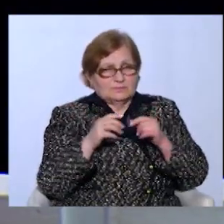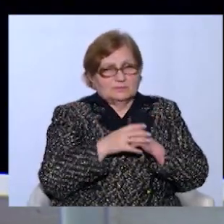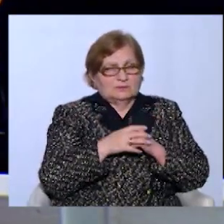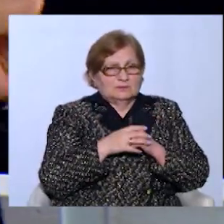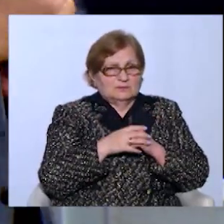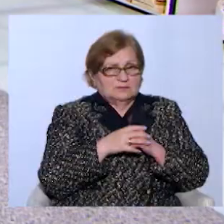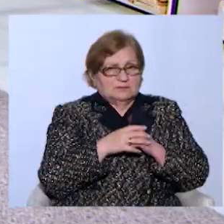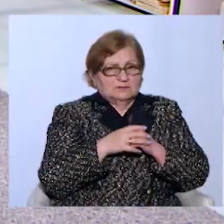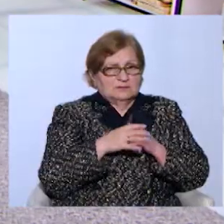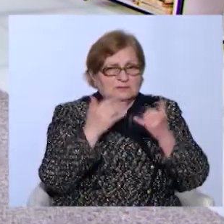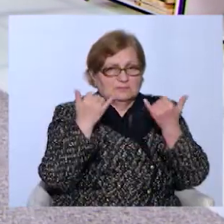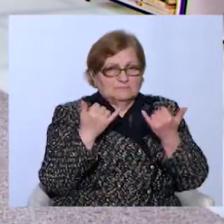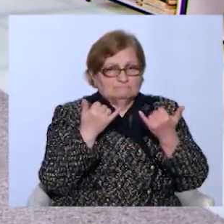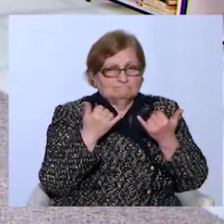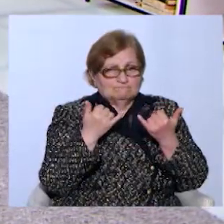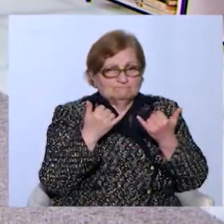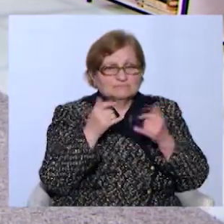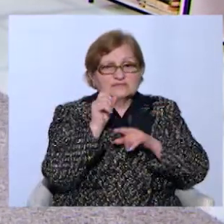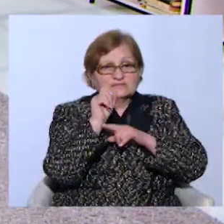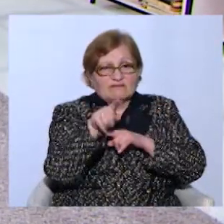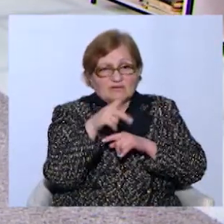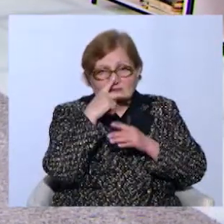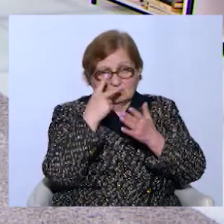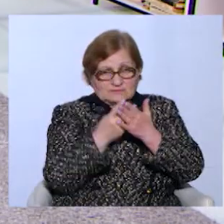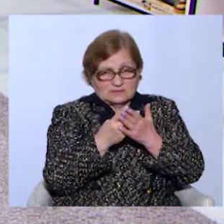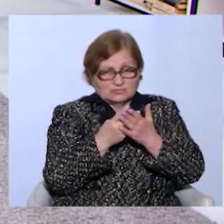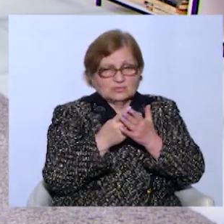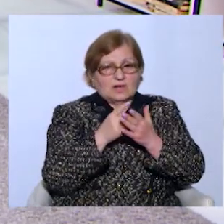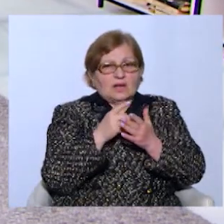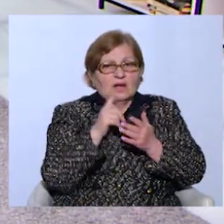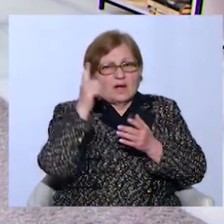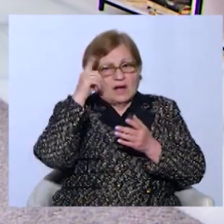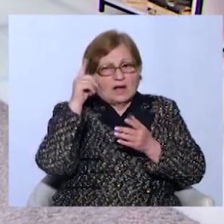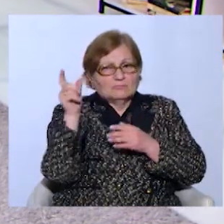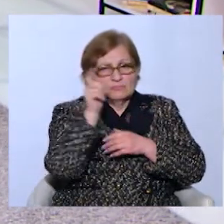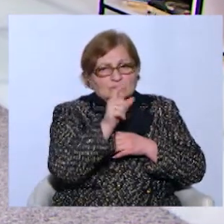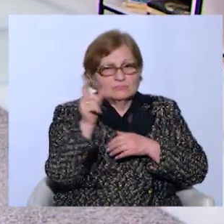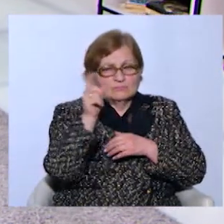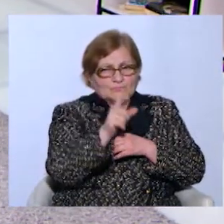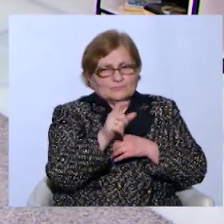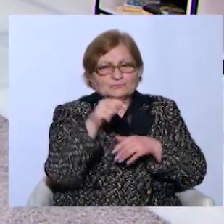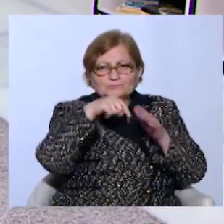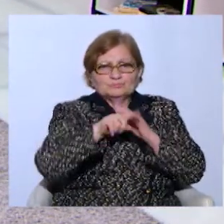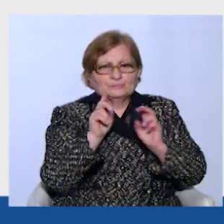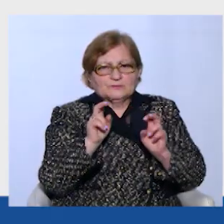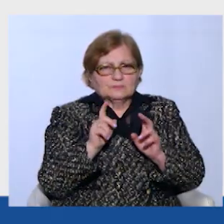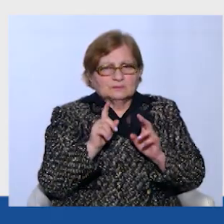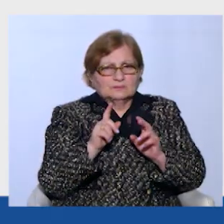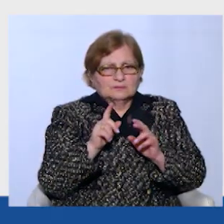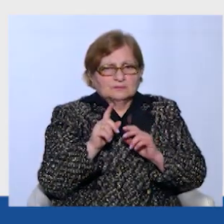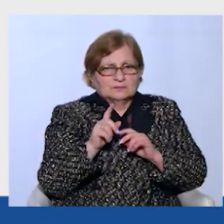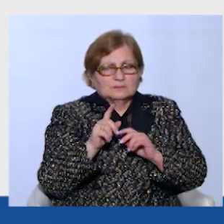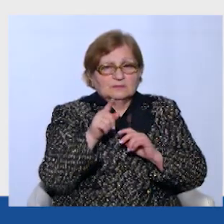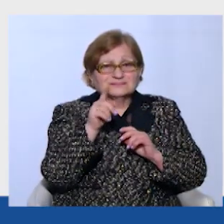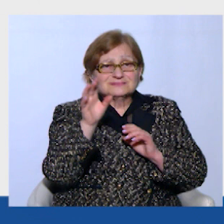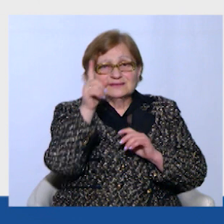Მოდით, ეხლა ვაჩვენოთ დავალება, დავალება იქნება ამოცანები რომელიც არიან დაფუძნებული ჩვენ ერთეულოვან